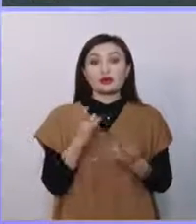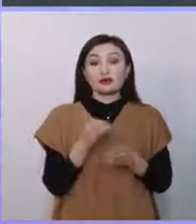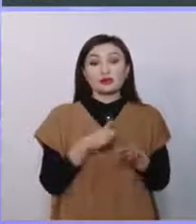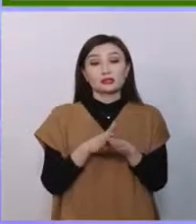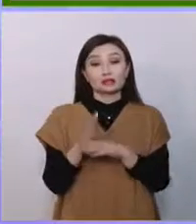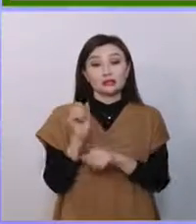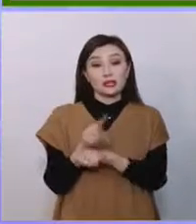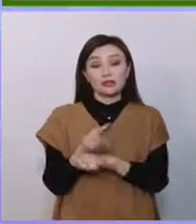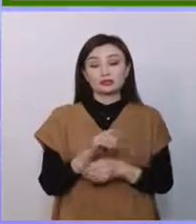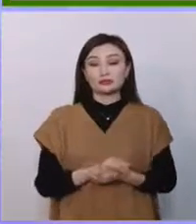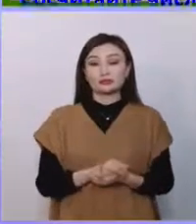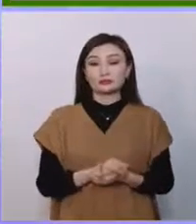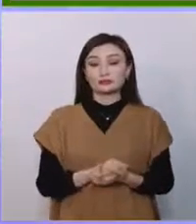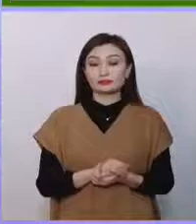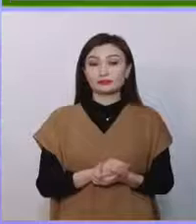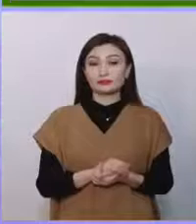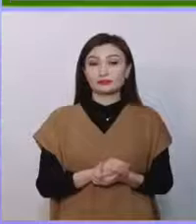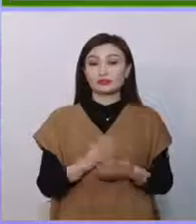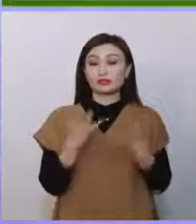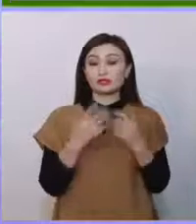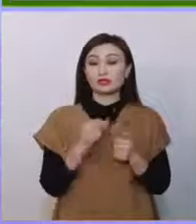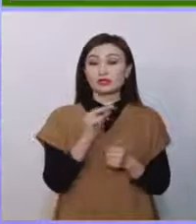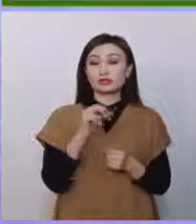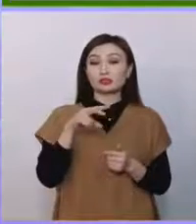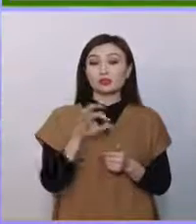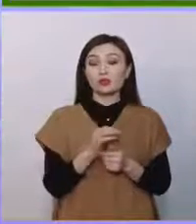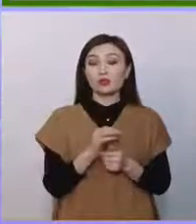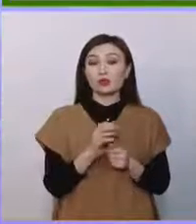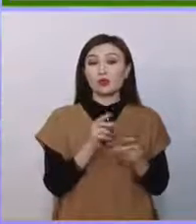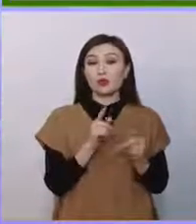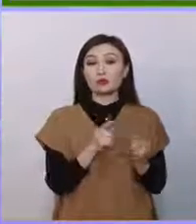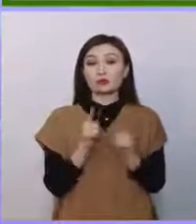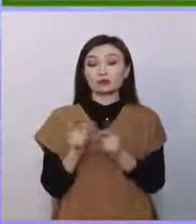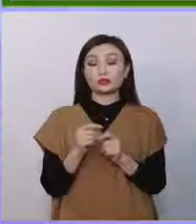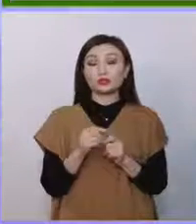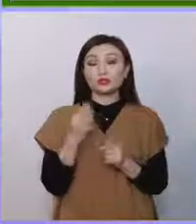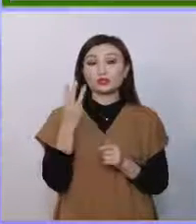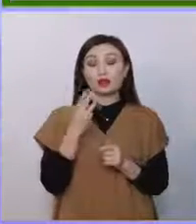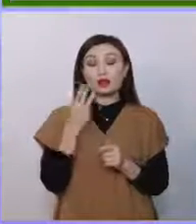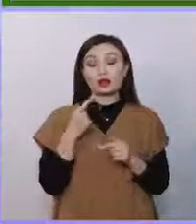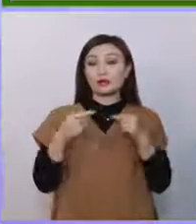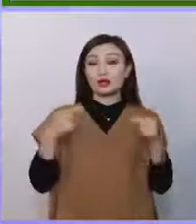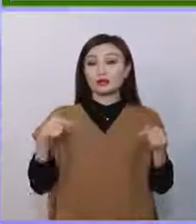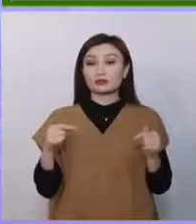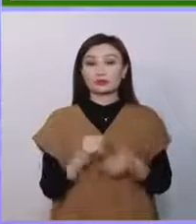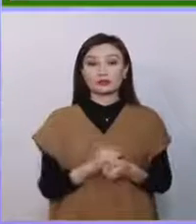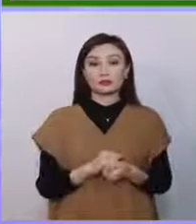задачи сосчитайте число кусочков шоколаде разными способами